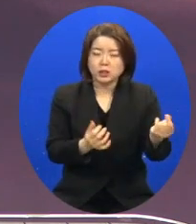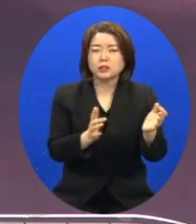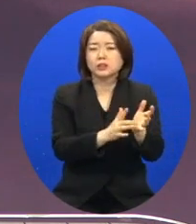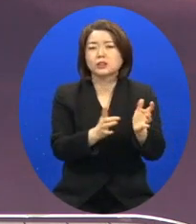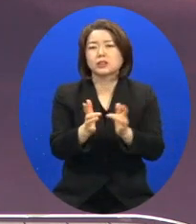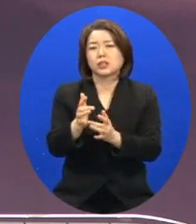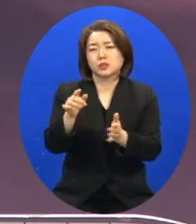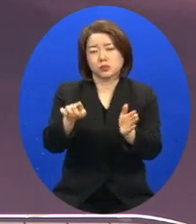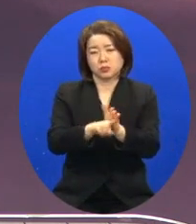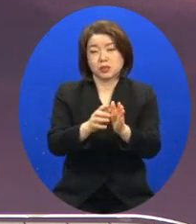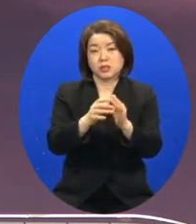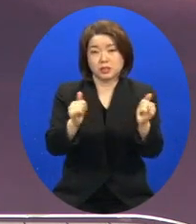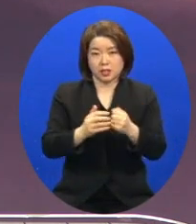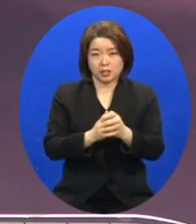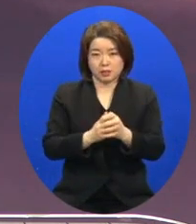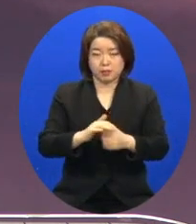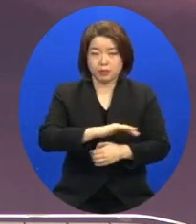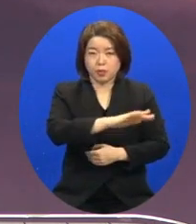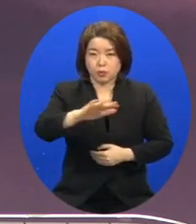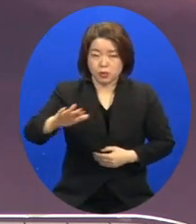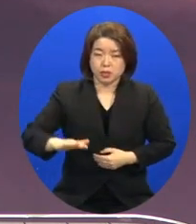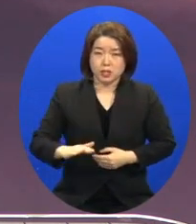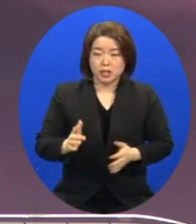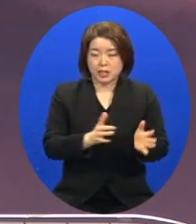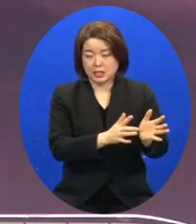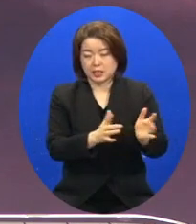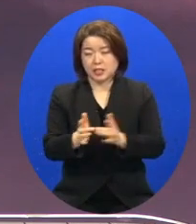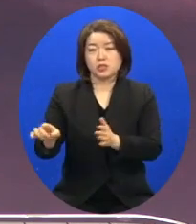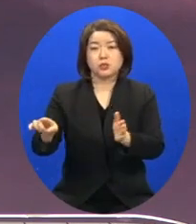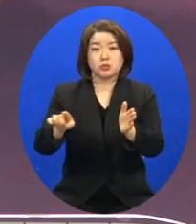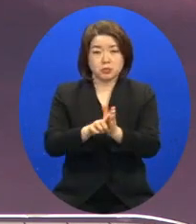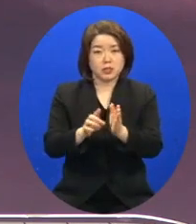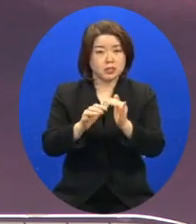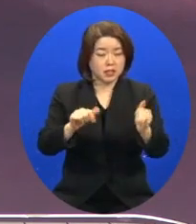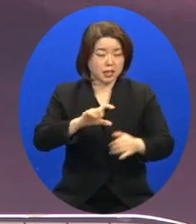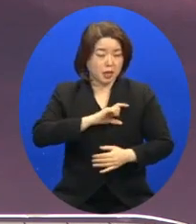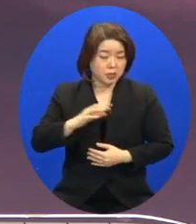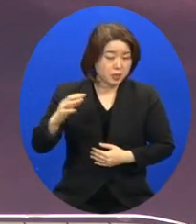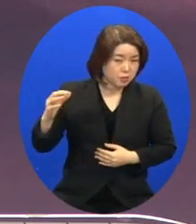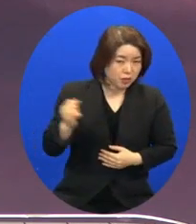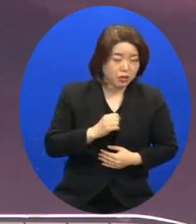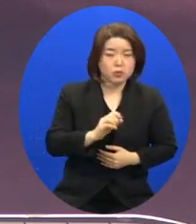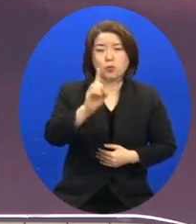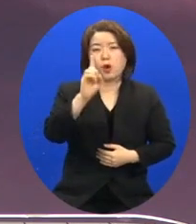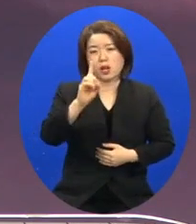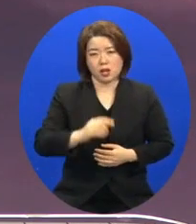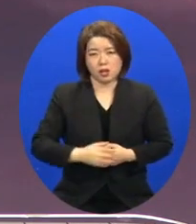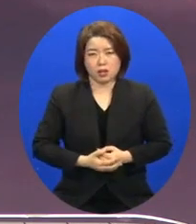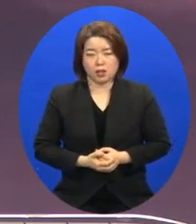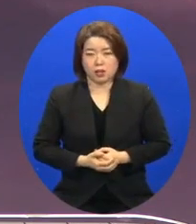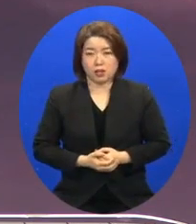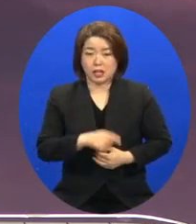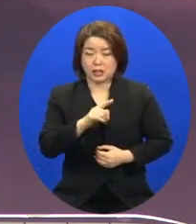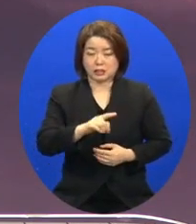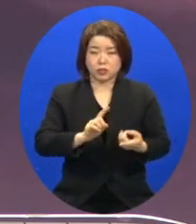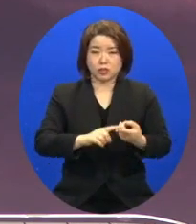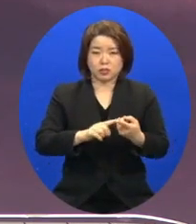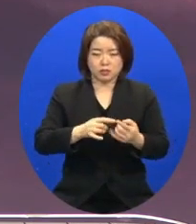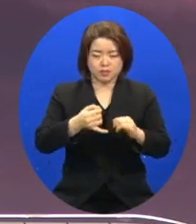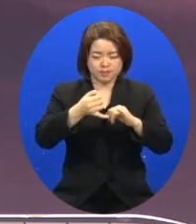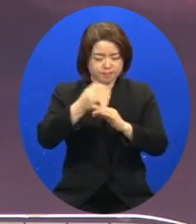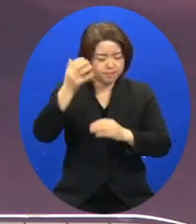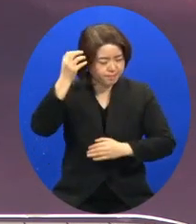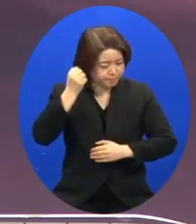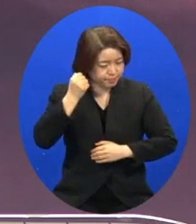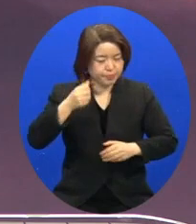사람입니다. 우리는 사실 다 예수 믿는 사람이라는 이름으로 하나입니다. 그 점을 명심해야 합니다.